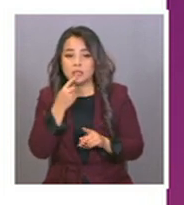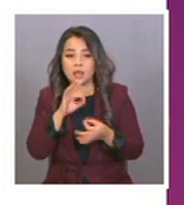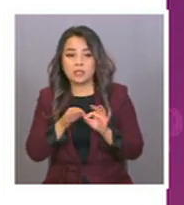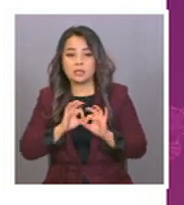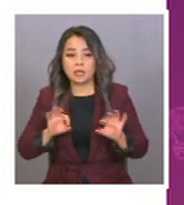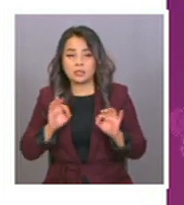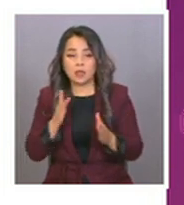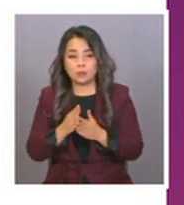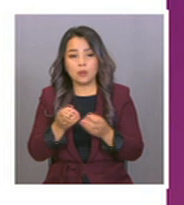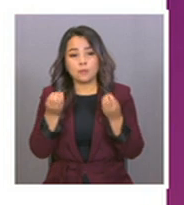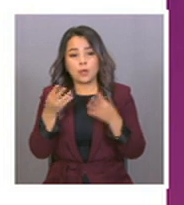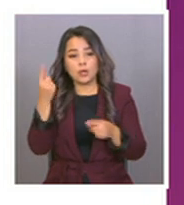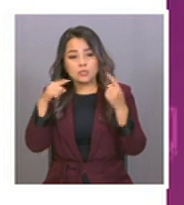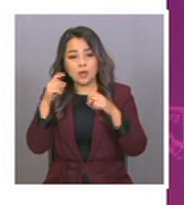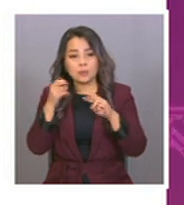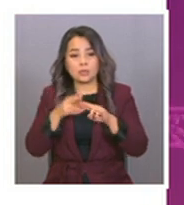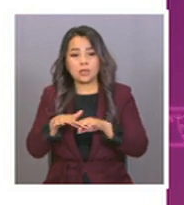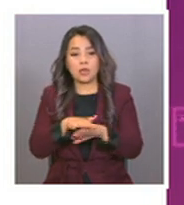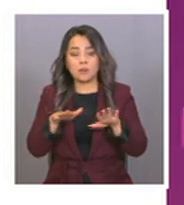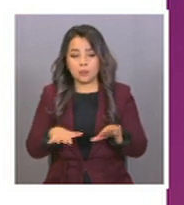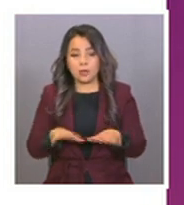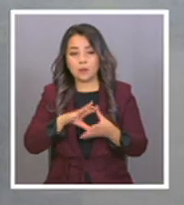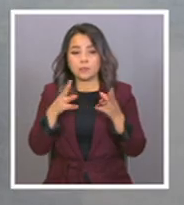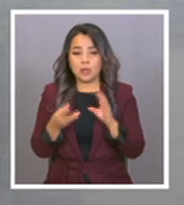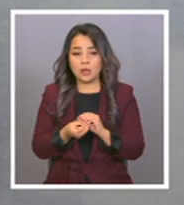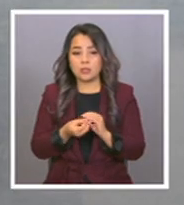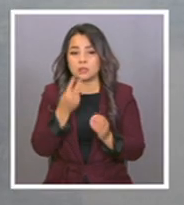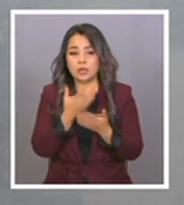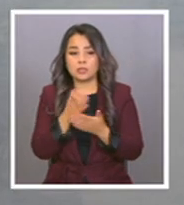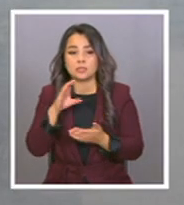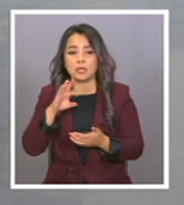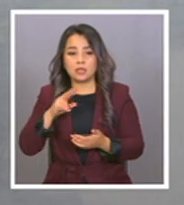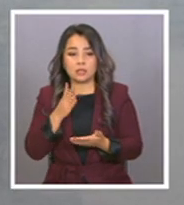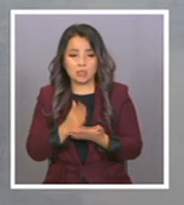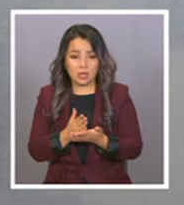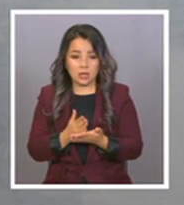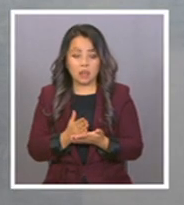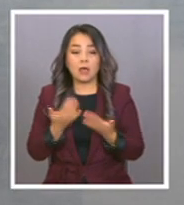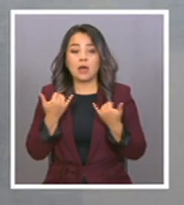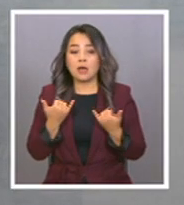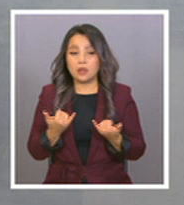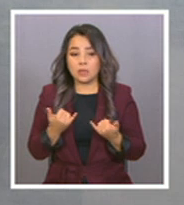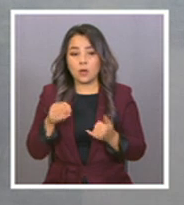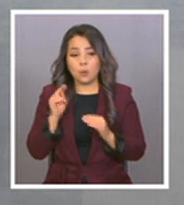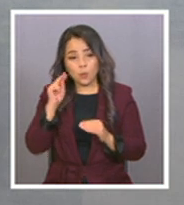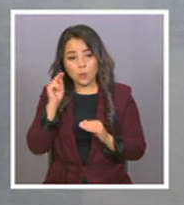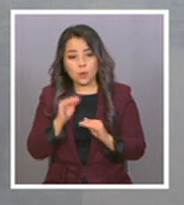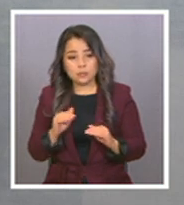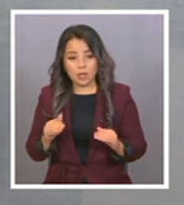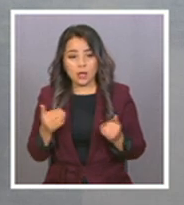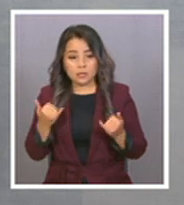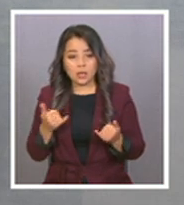көркем шығарманың мағыналық стильдік діңгегі. Яғни оқушылар, автор өз